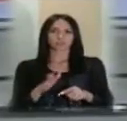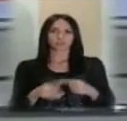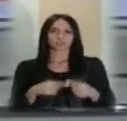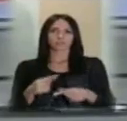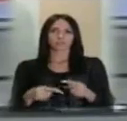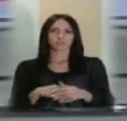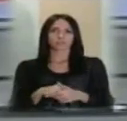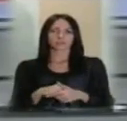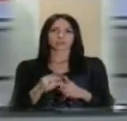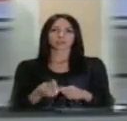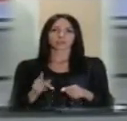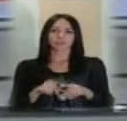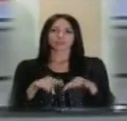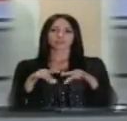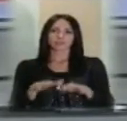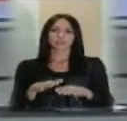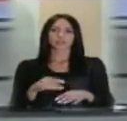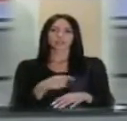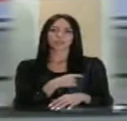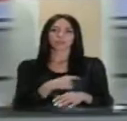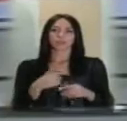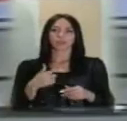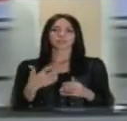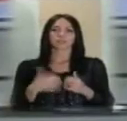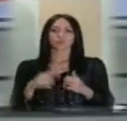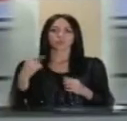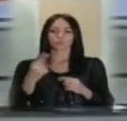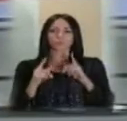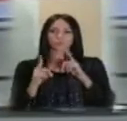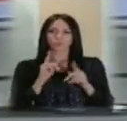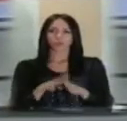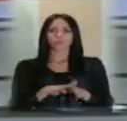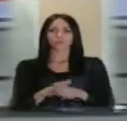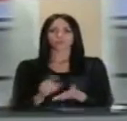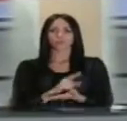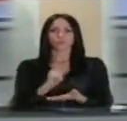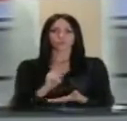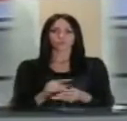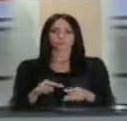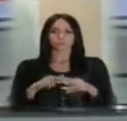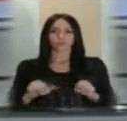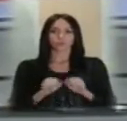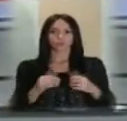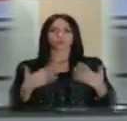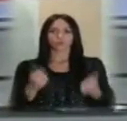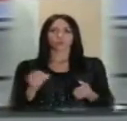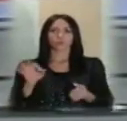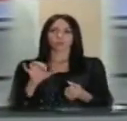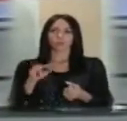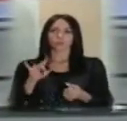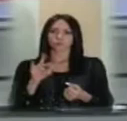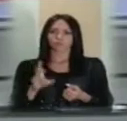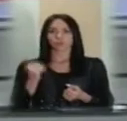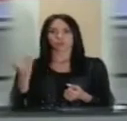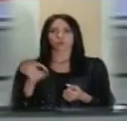Такі дії депутатів Херсонської обласної ради виконувач обов'язків міністра охорони здоров'я Уляна Супрун на своїй офіційній сторінці у